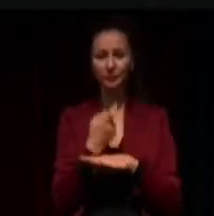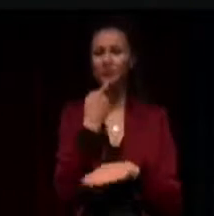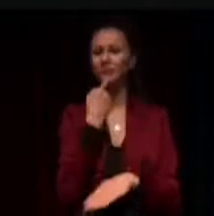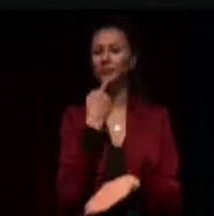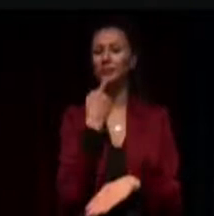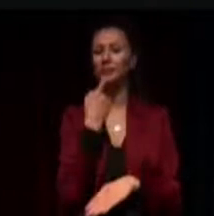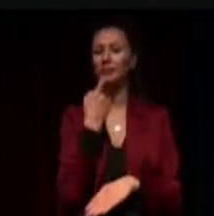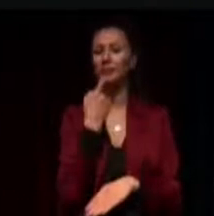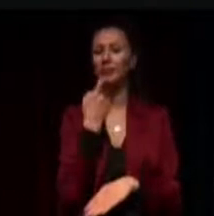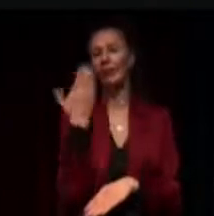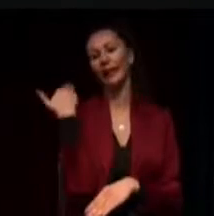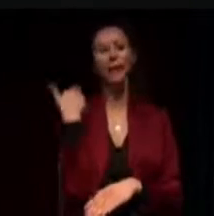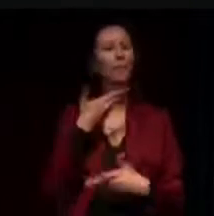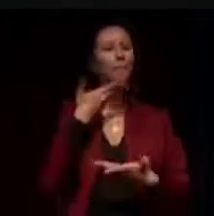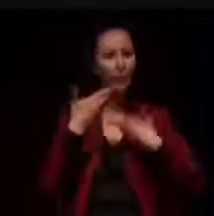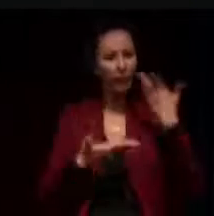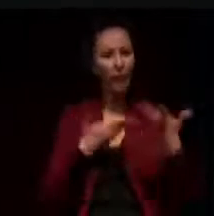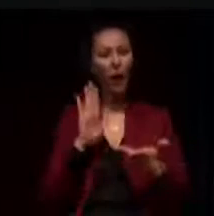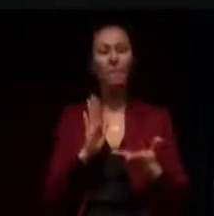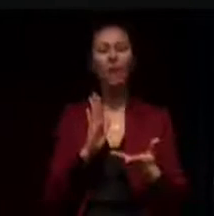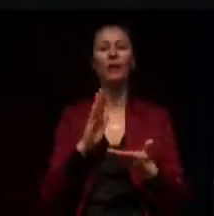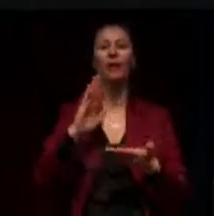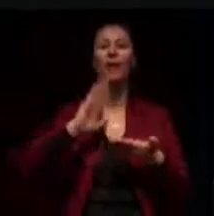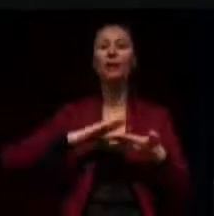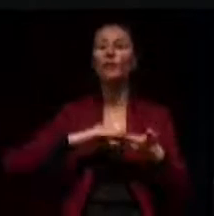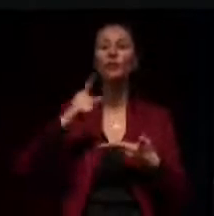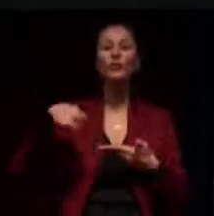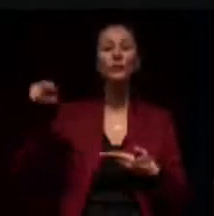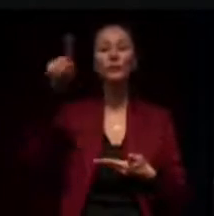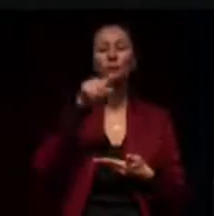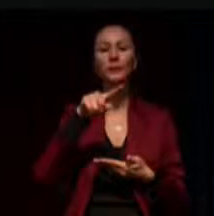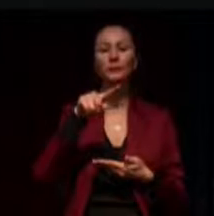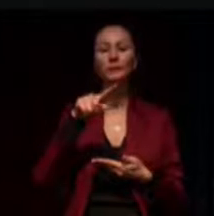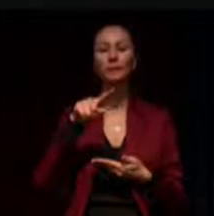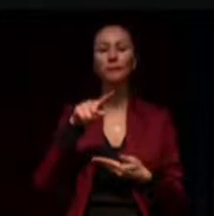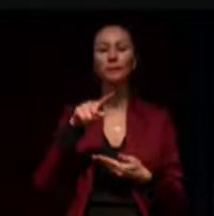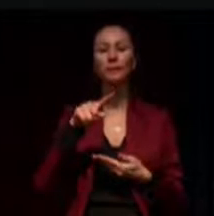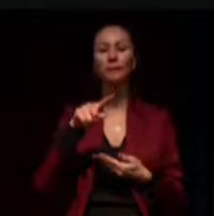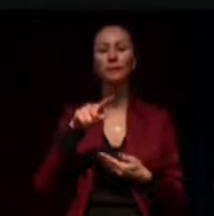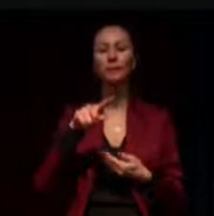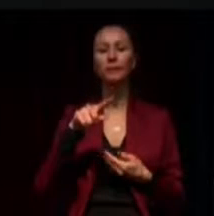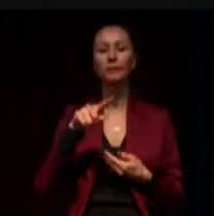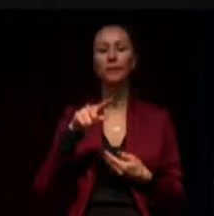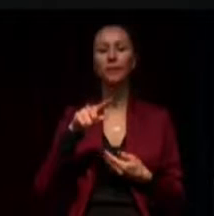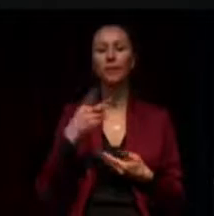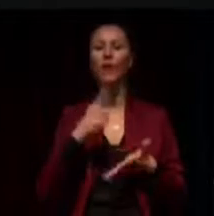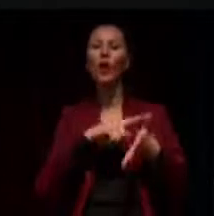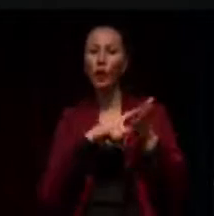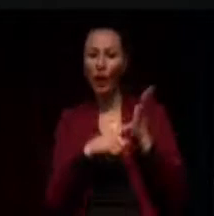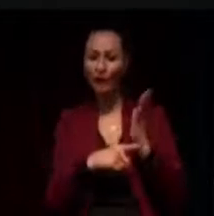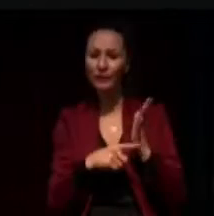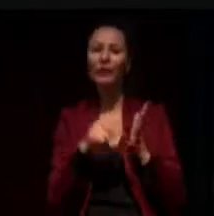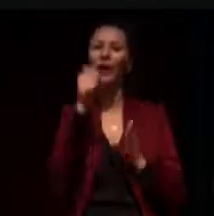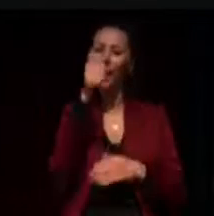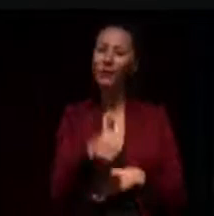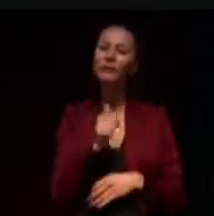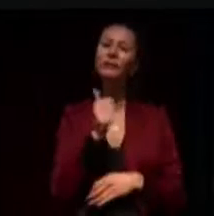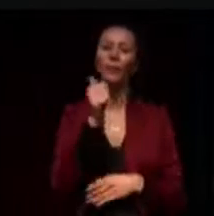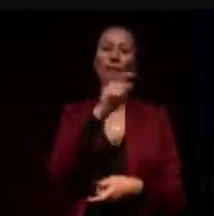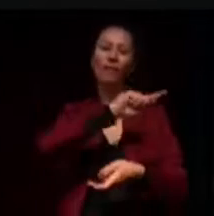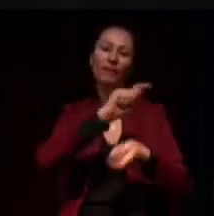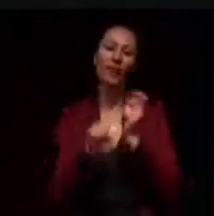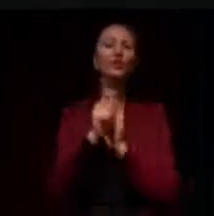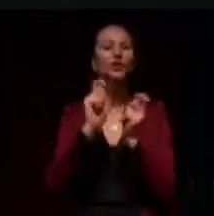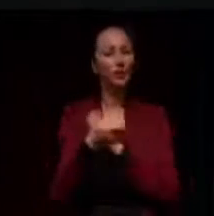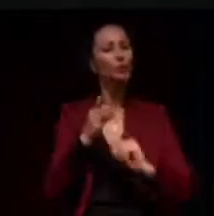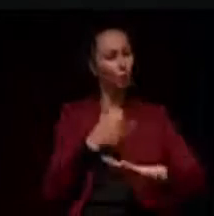Geçen bunu dile getirdik ama dostlar arkadaşlarımız yani ya yönetici her zaman değişir dedi. Her